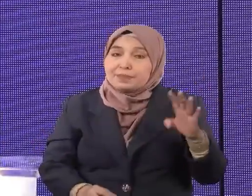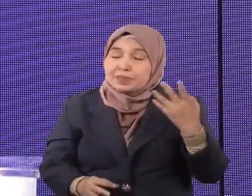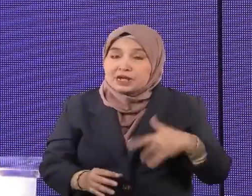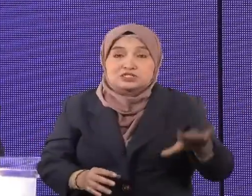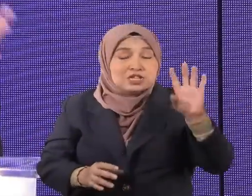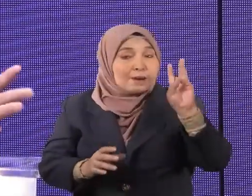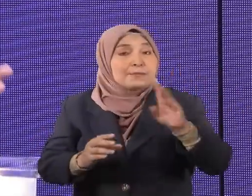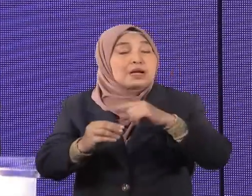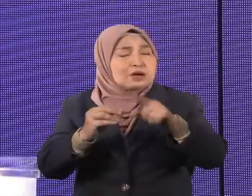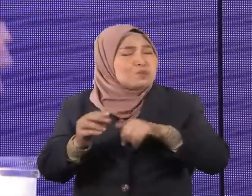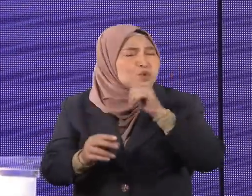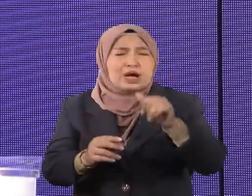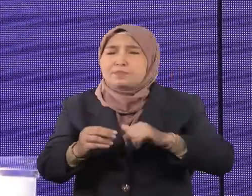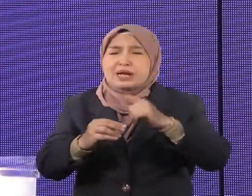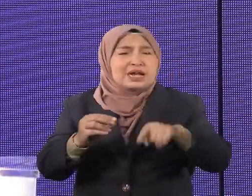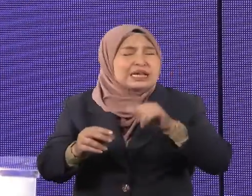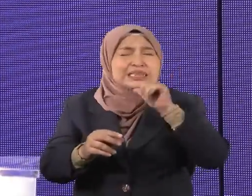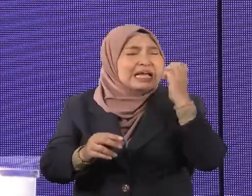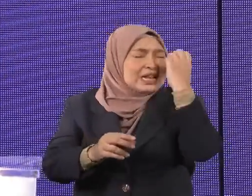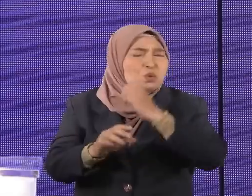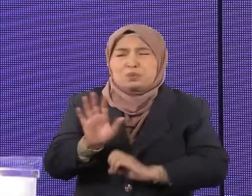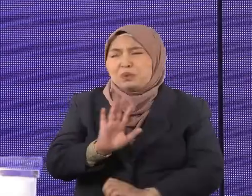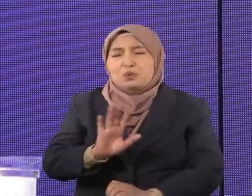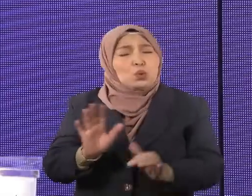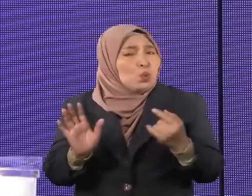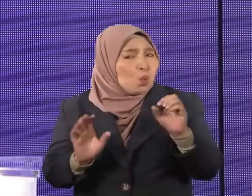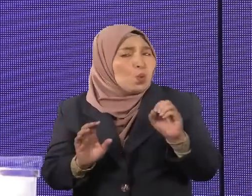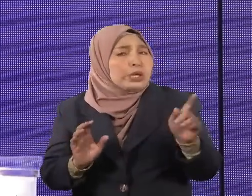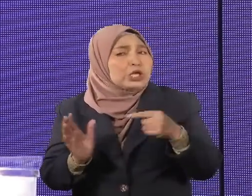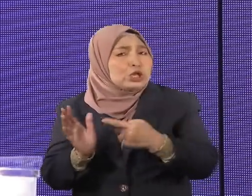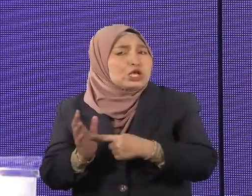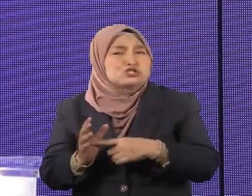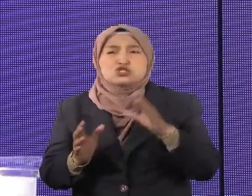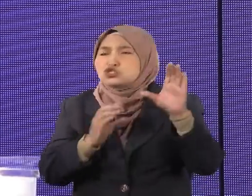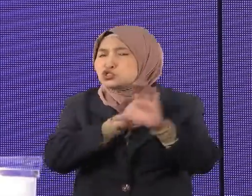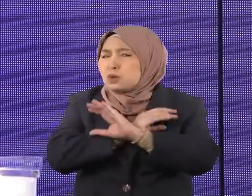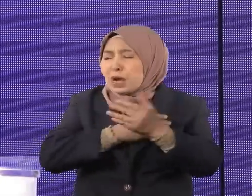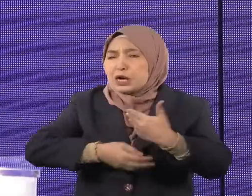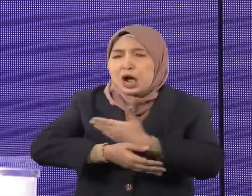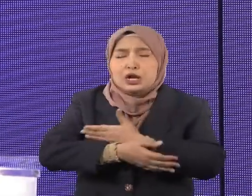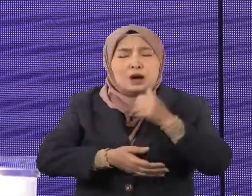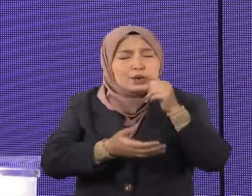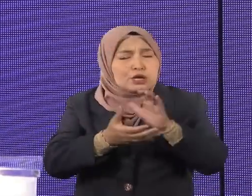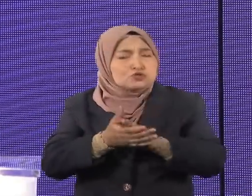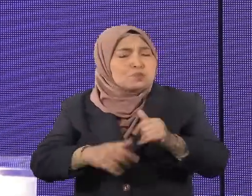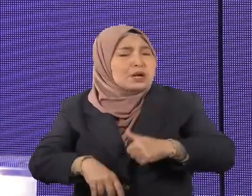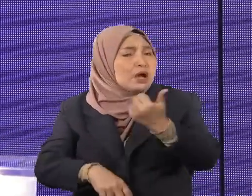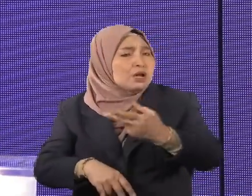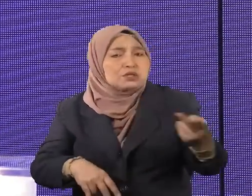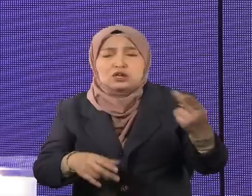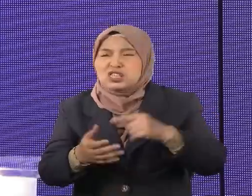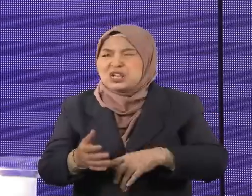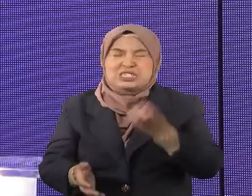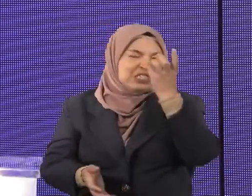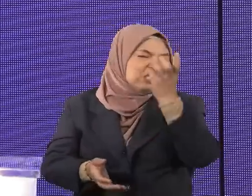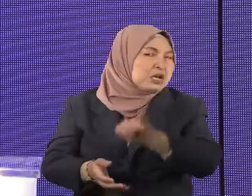bukanlah perkara keji ataupun tak baik. Maksudnya ada orang kata bahawa oh ini cinta pada wanita, pada anak, pada harta bertimbun-timbun ini keji kan